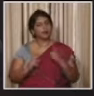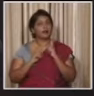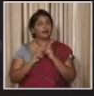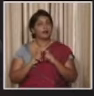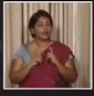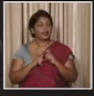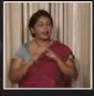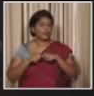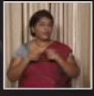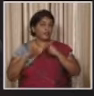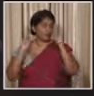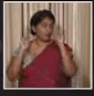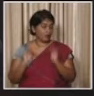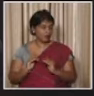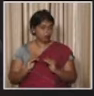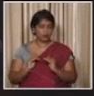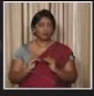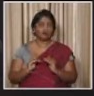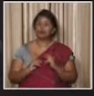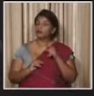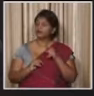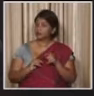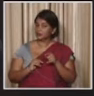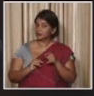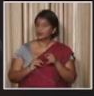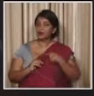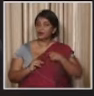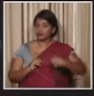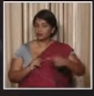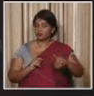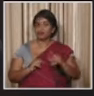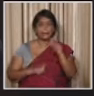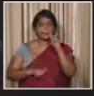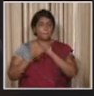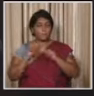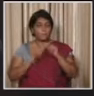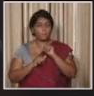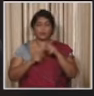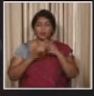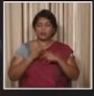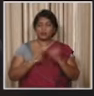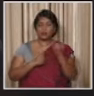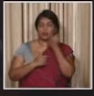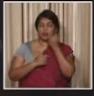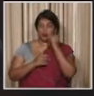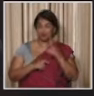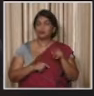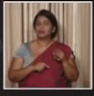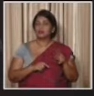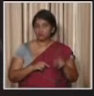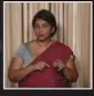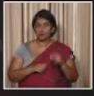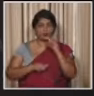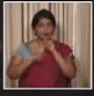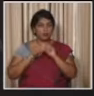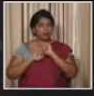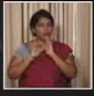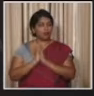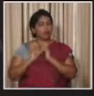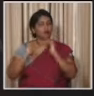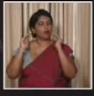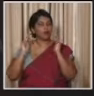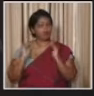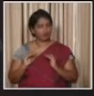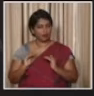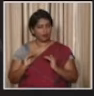අධ්‍යාපනය වියදම් අඩු කරන්න ඕනේ. එතකොට එදිනදා ගන්න ඖෂධ බේත් තේත් රෝග සඳහා තියෙන ඒ ඖෂධ ටික අඩු කරන්න